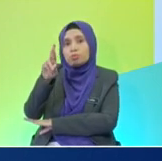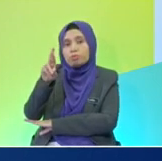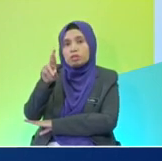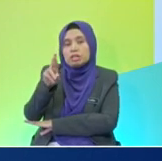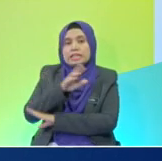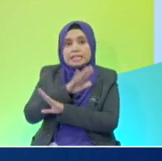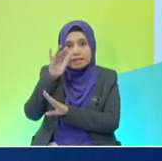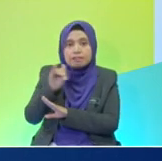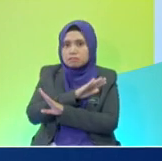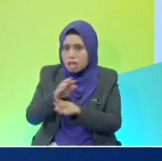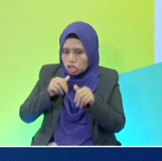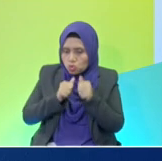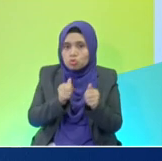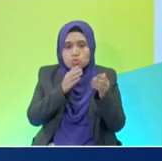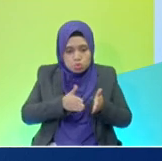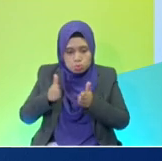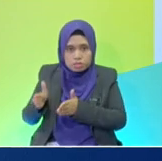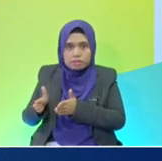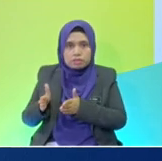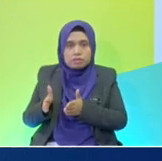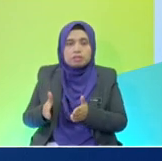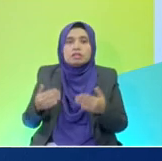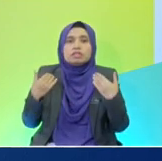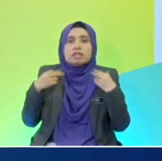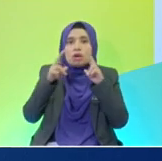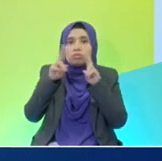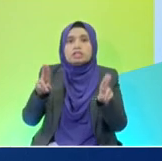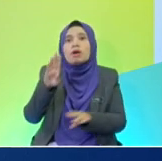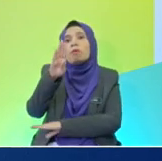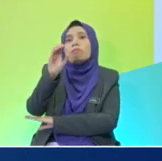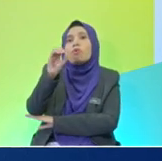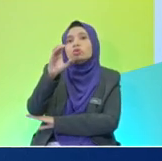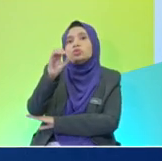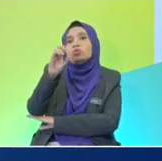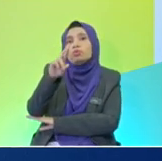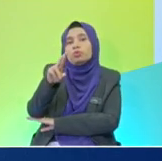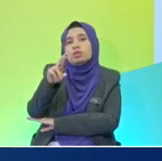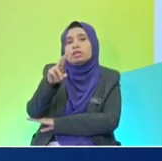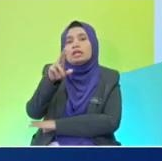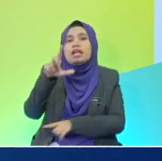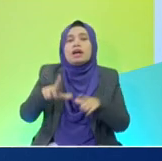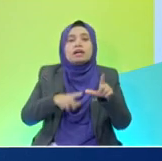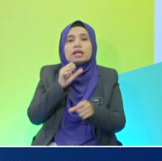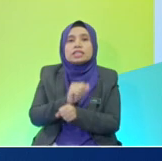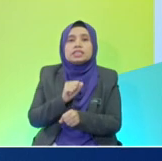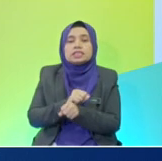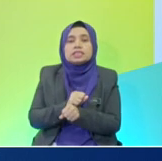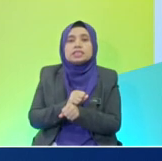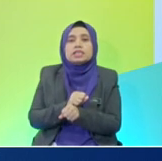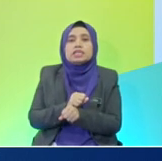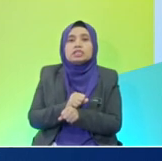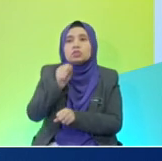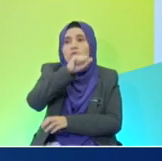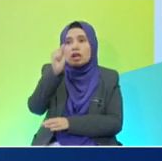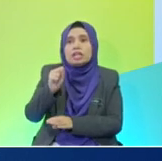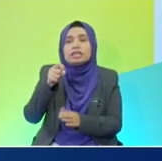urutan Oke jadi dekat sini sebenarnya adalah pengujian kebocoran Oke pernyataan langkah kecil Kalau kita nampak dekat sini oke Soalnya